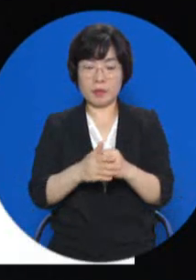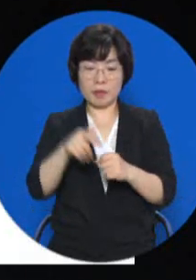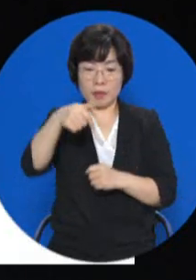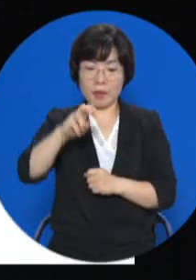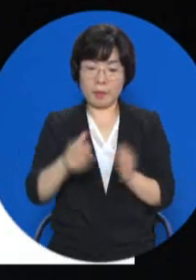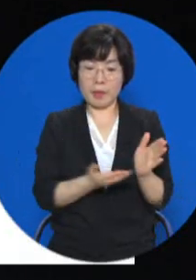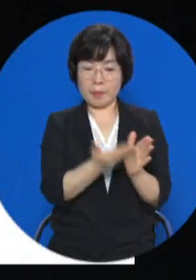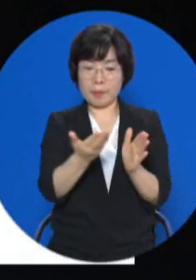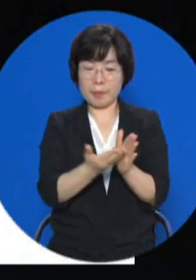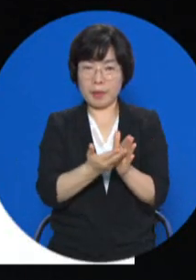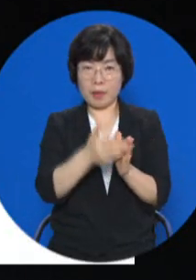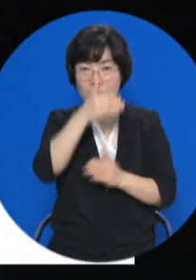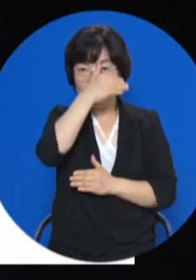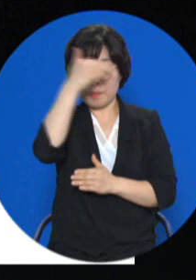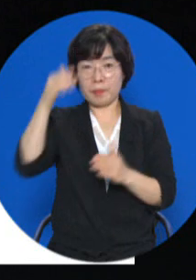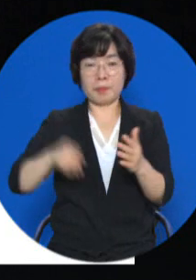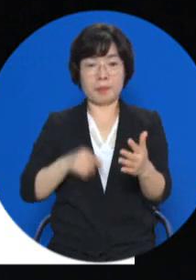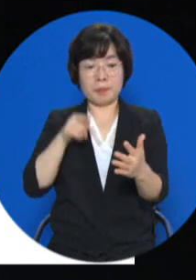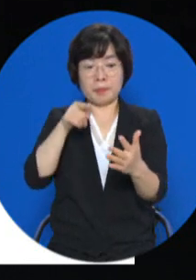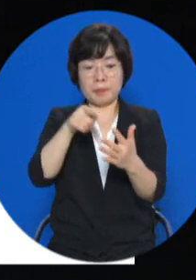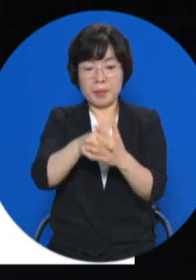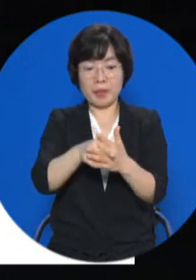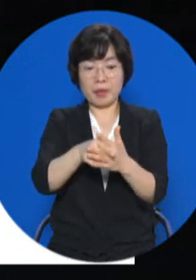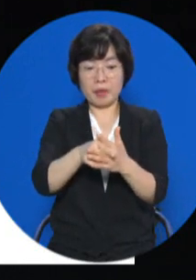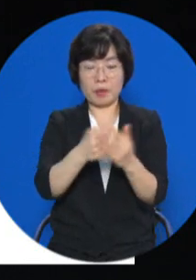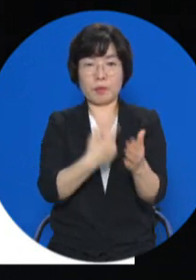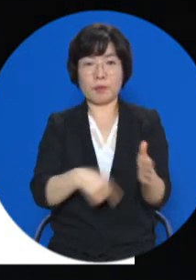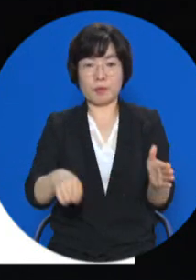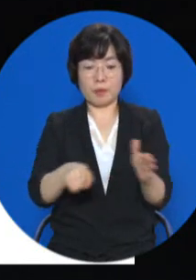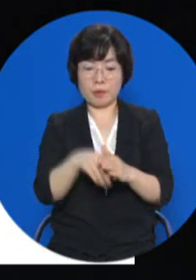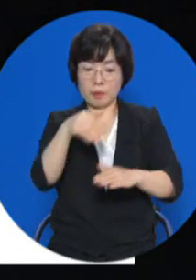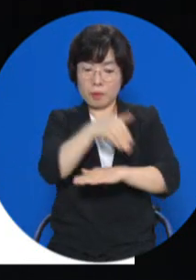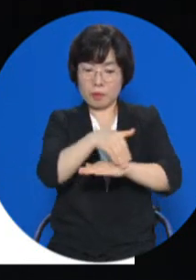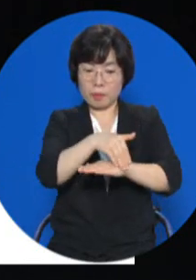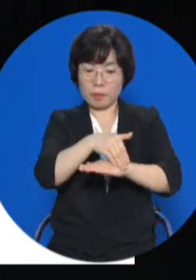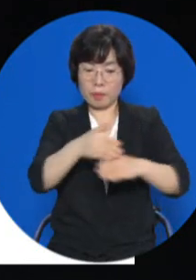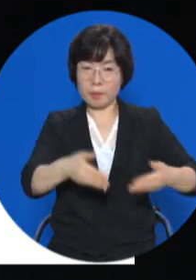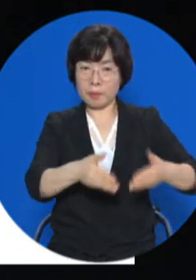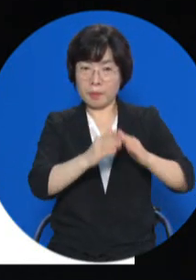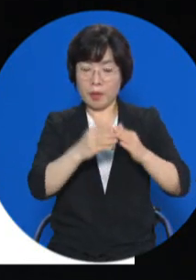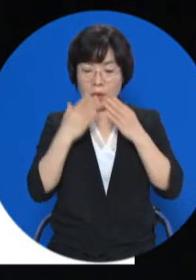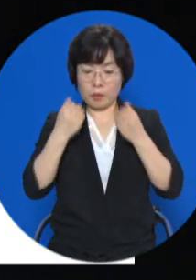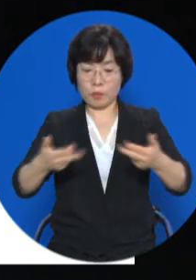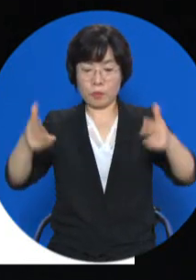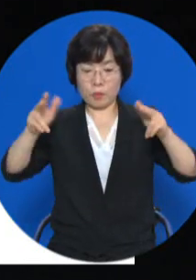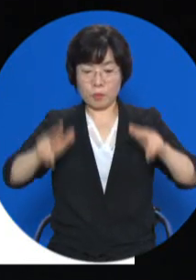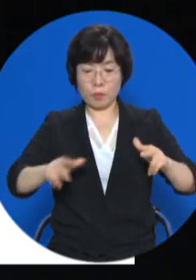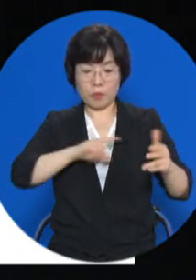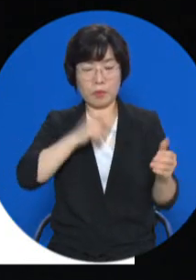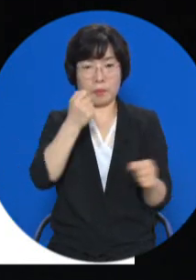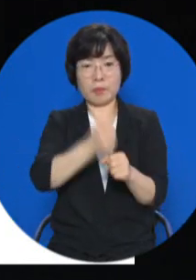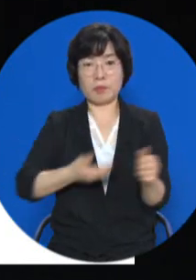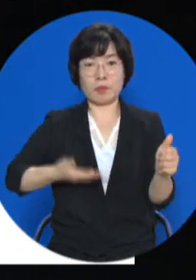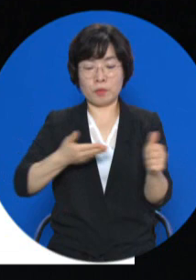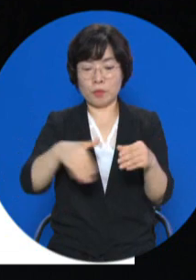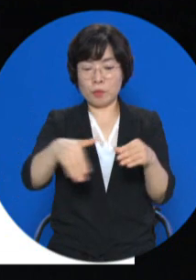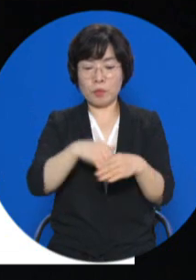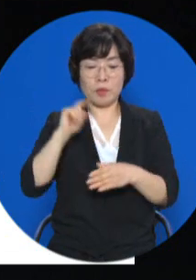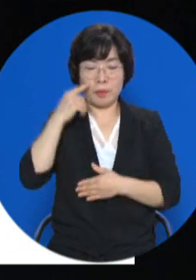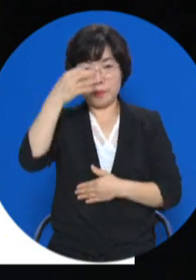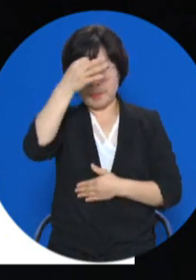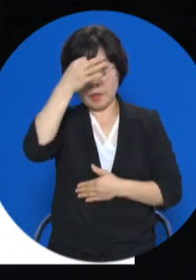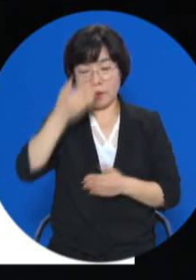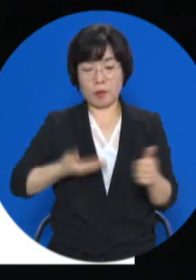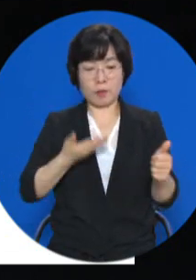다 수변 경관을 볼 수 있게 하기 위해서 기본 계획을 지어 이순신 공원으로 이름도 부여하고 문화적인 요소, 예술적인 요소를